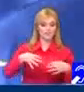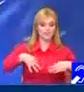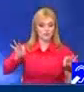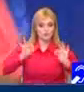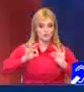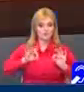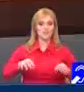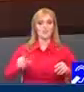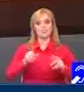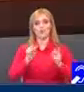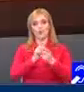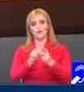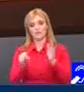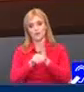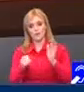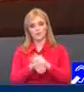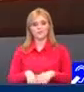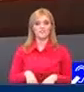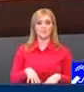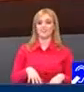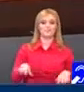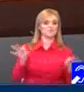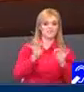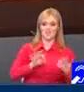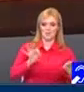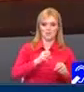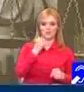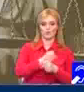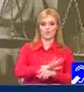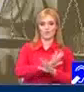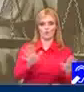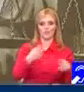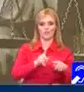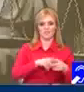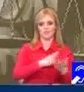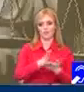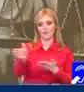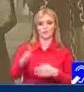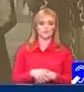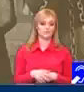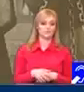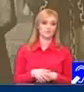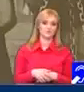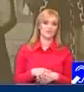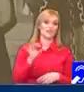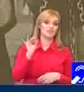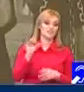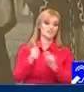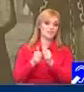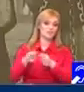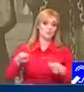și în combaterea corupției, unde 9 din 10 acțiuni asumate nu au fost realizate. Și